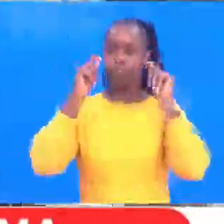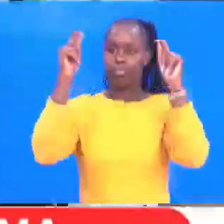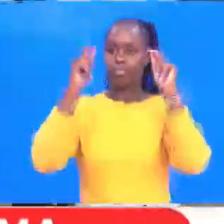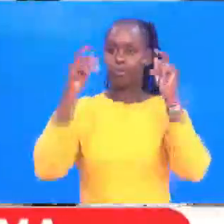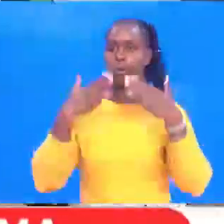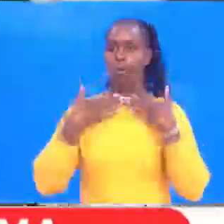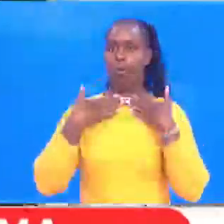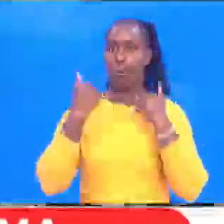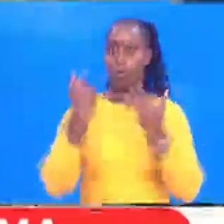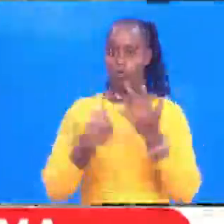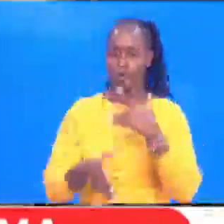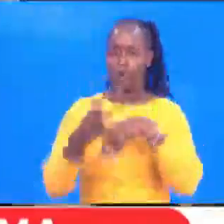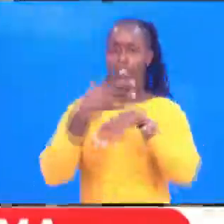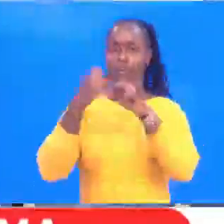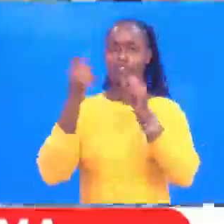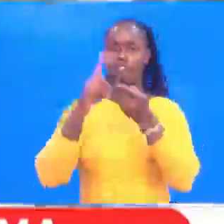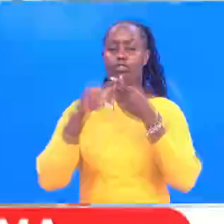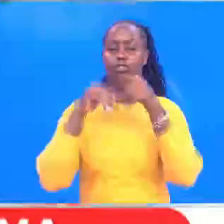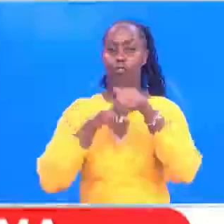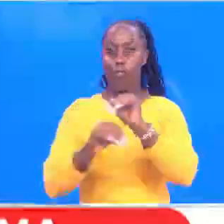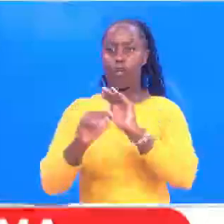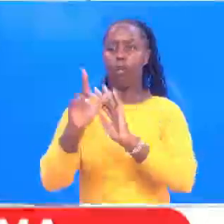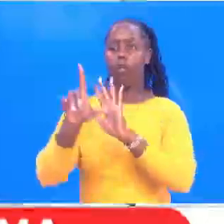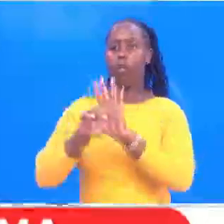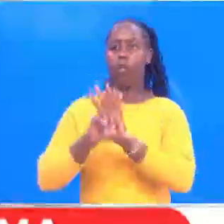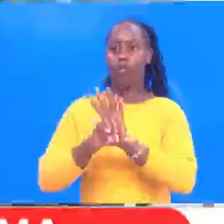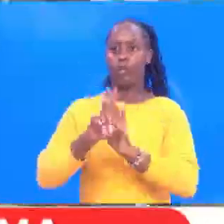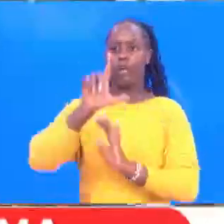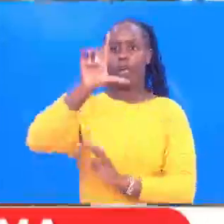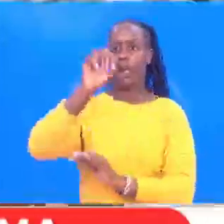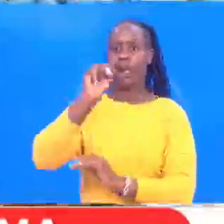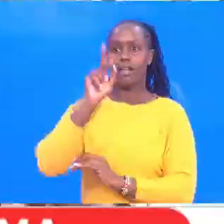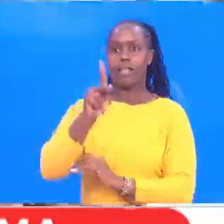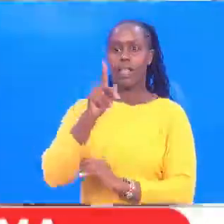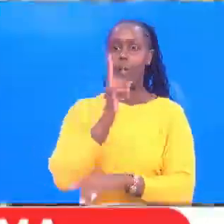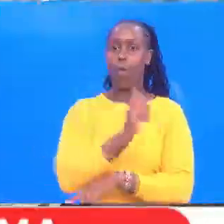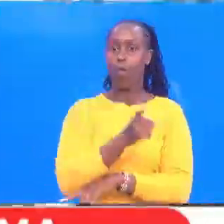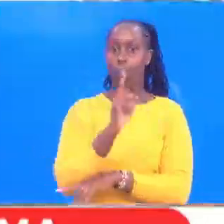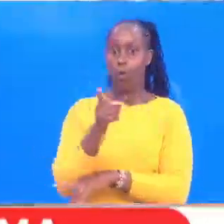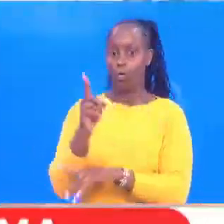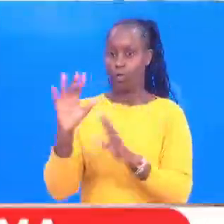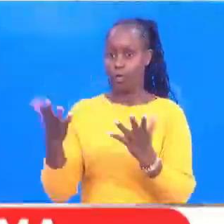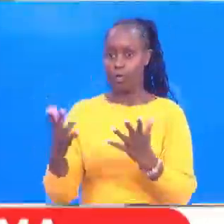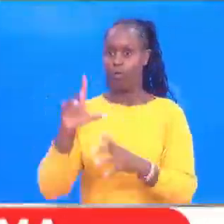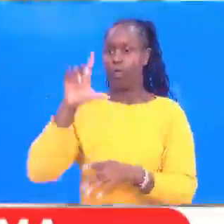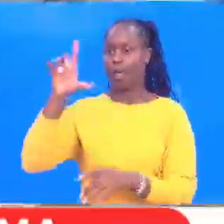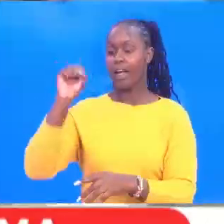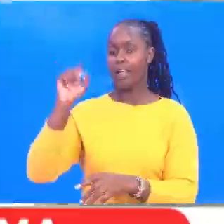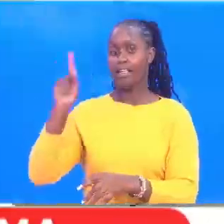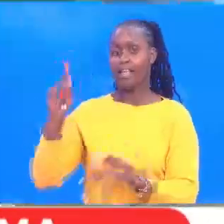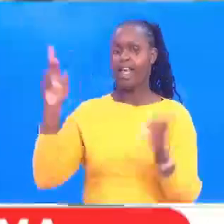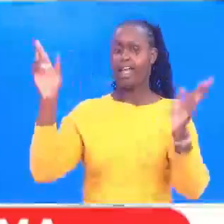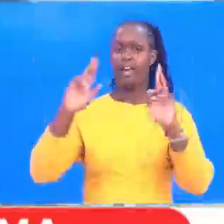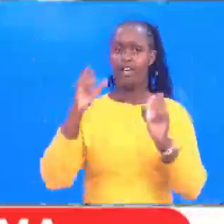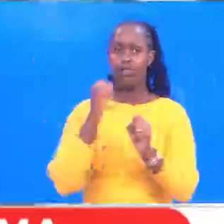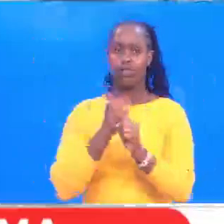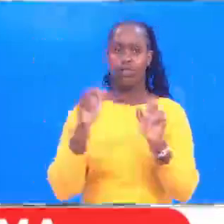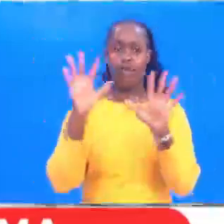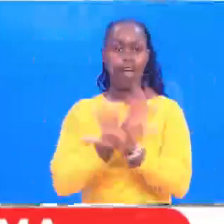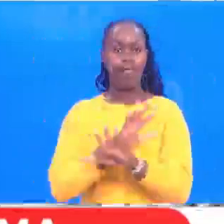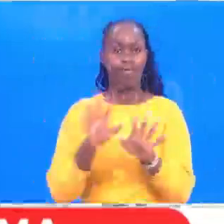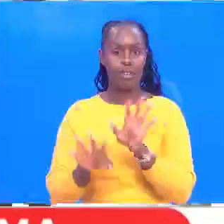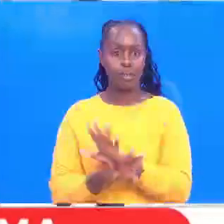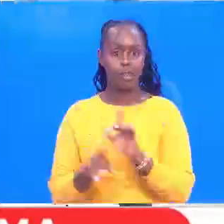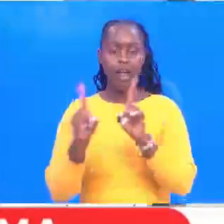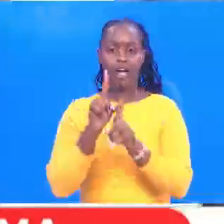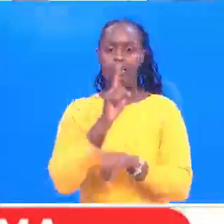ya mahakama kwa mujibu wa sheria. Rais wa LSK ameonya kuwa chama hicho kiko tayari kufanya lolote linavyoweza, huku